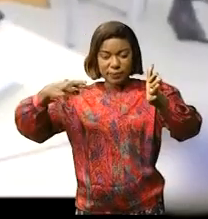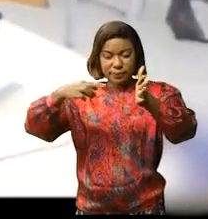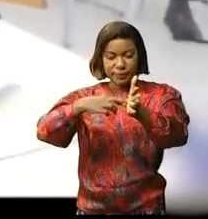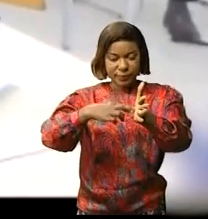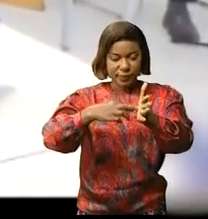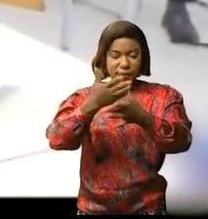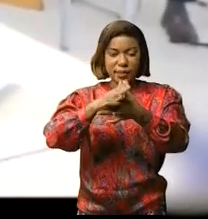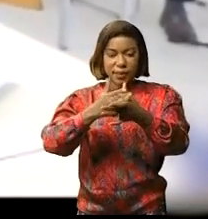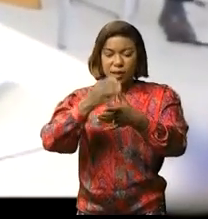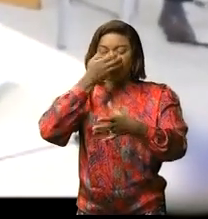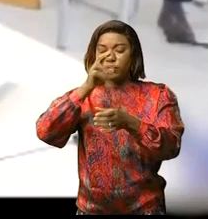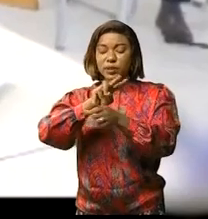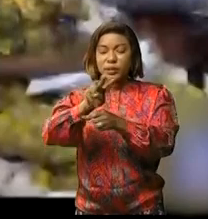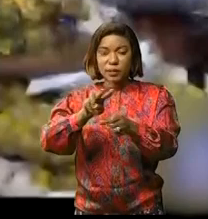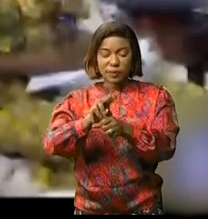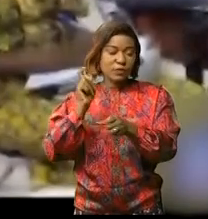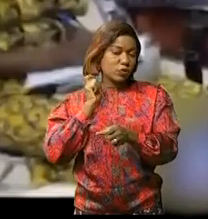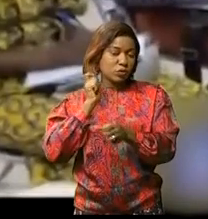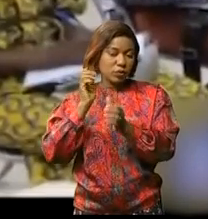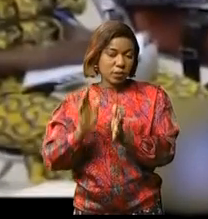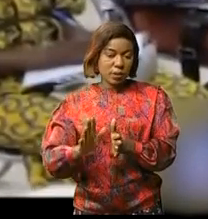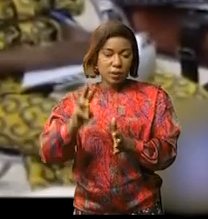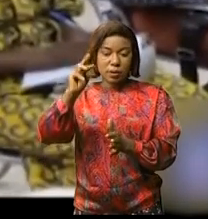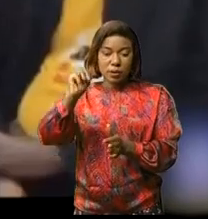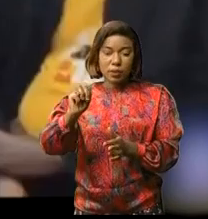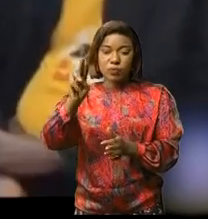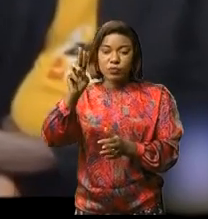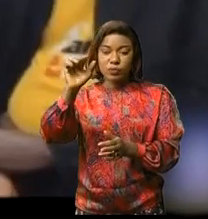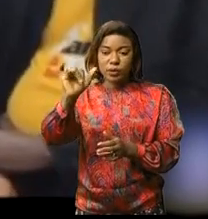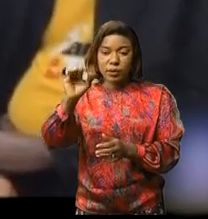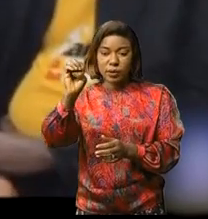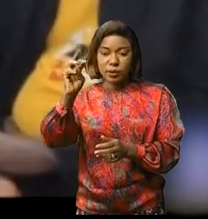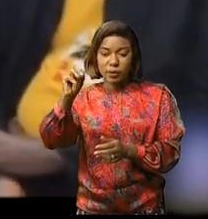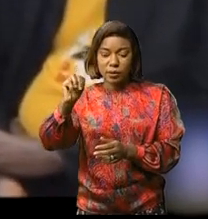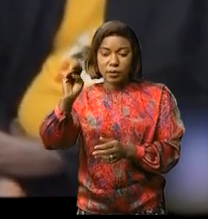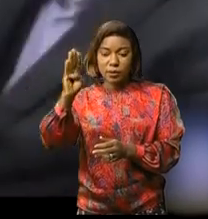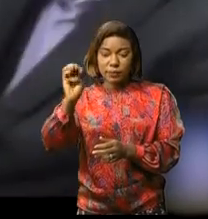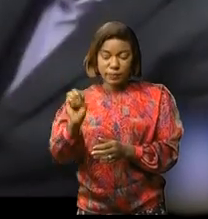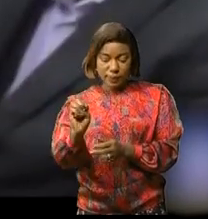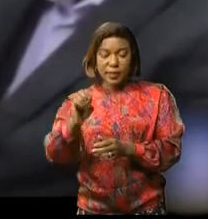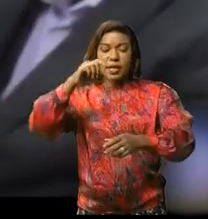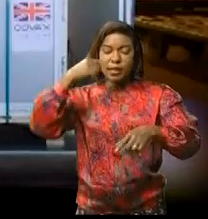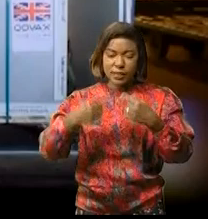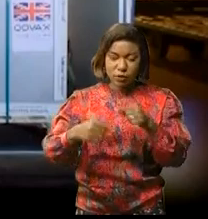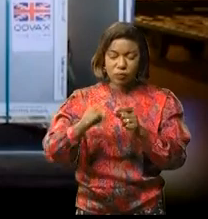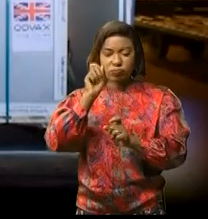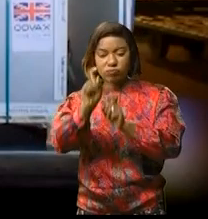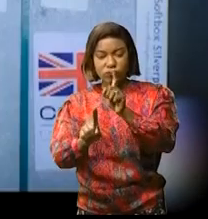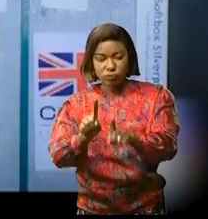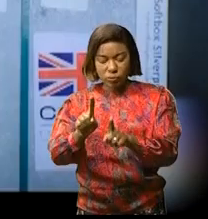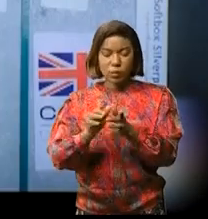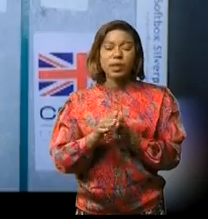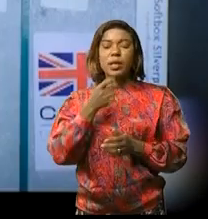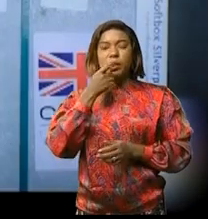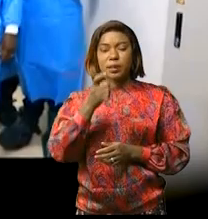la COVID-19, le docteur Mouyembe Jean-Jacques, a expliqué sur la réouverture des bars et des discothèques, l'arrivée du premier